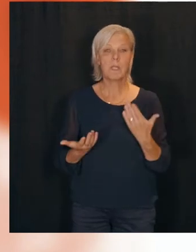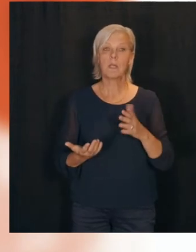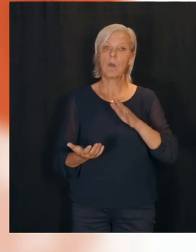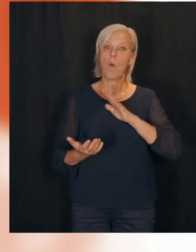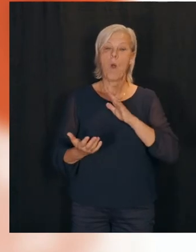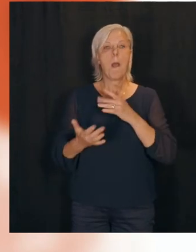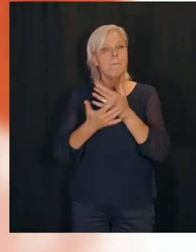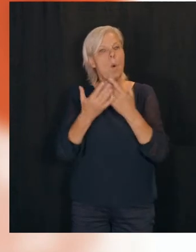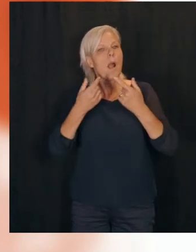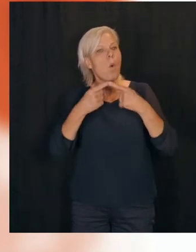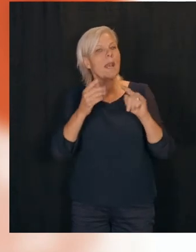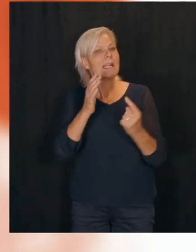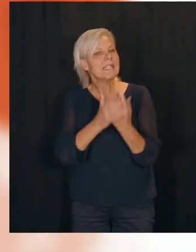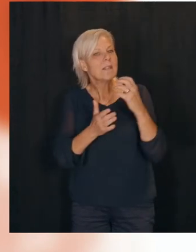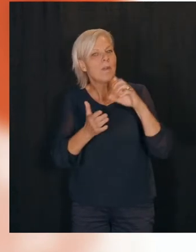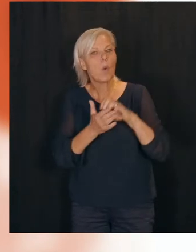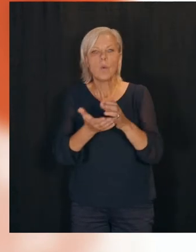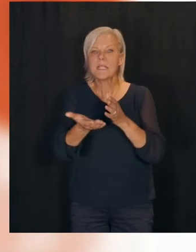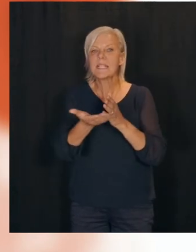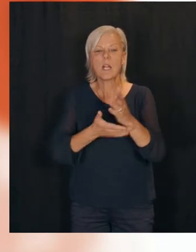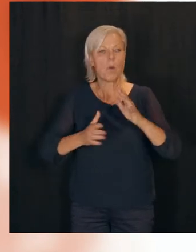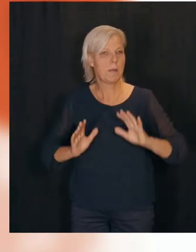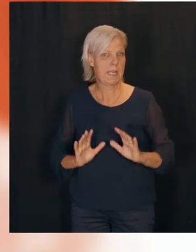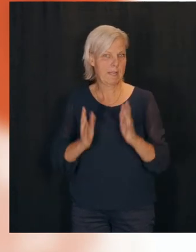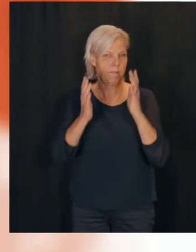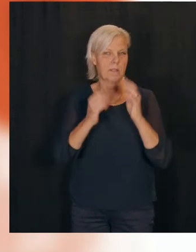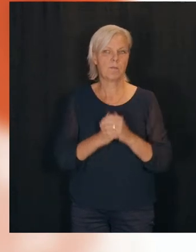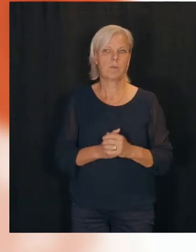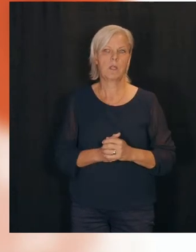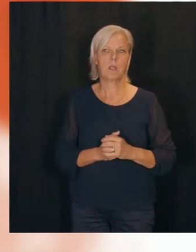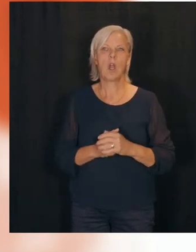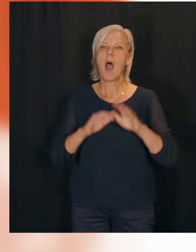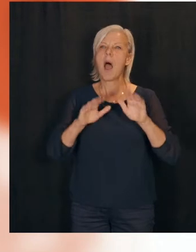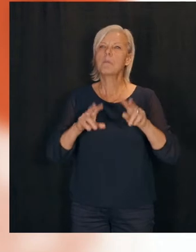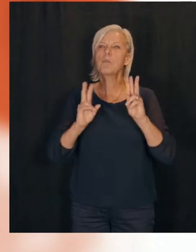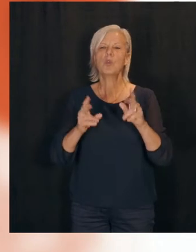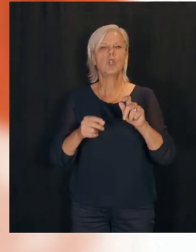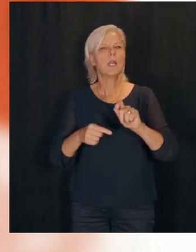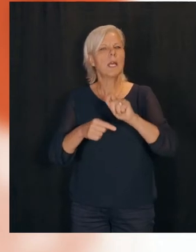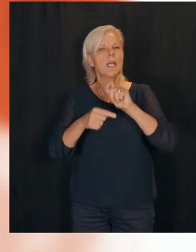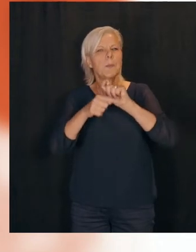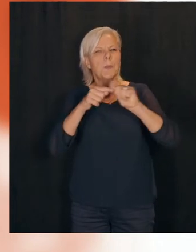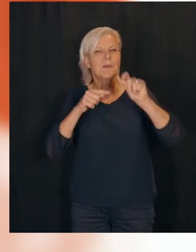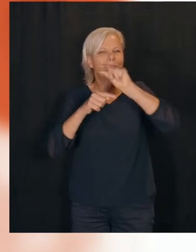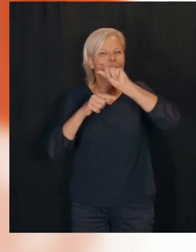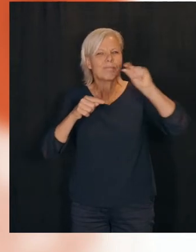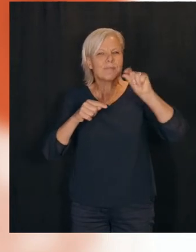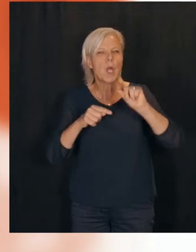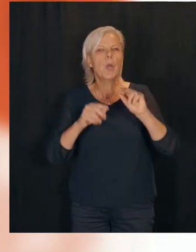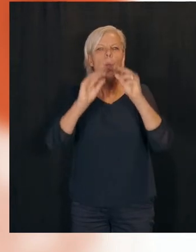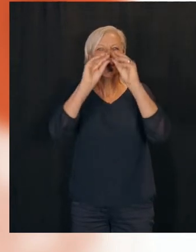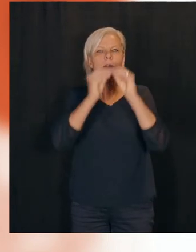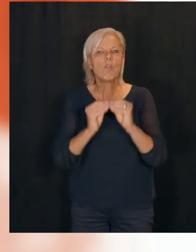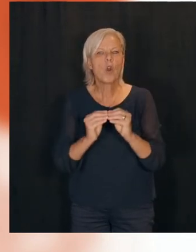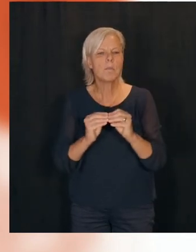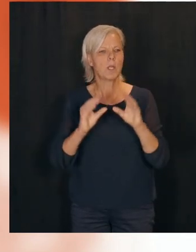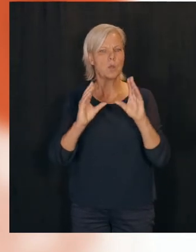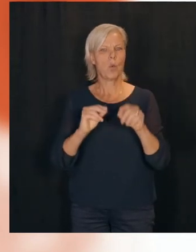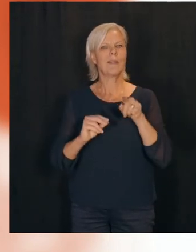oss i många olika situationer genom livet. Jag har också gulmarkerat ordet utformning för att markera att det handlar om ett